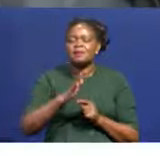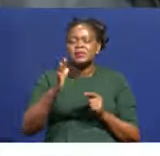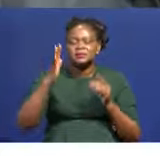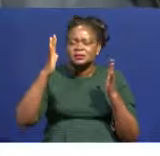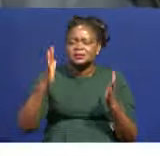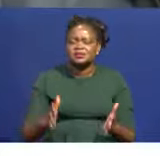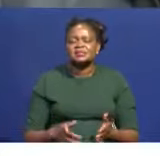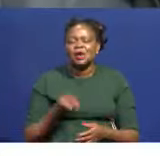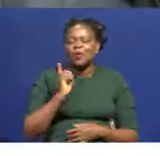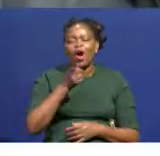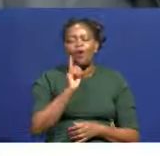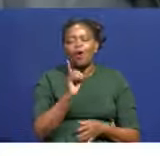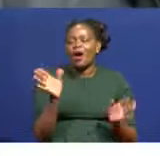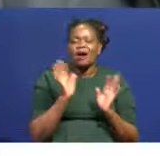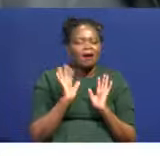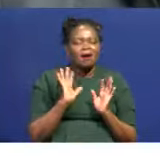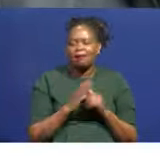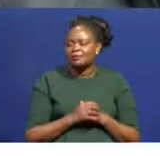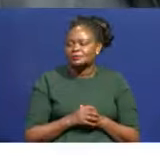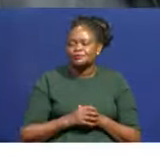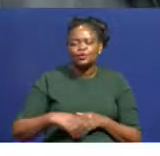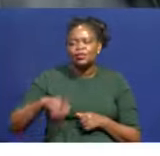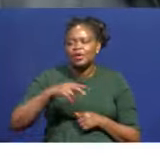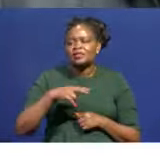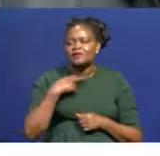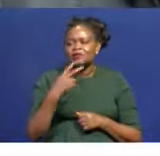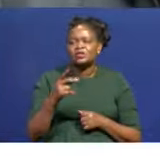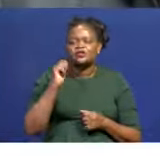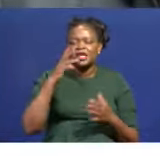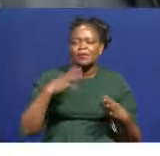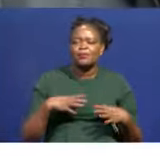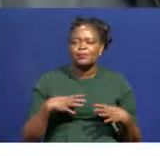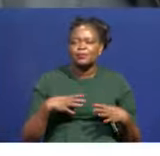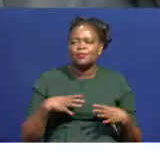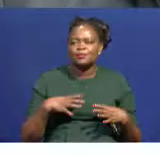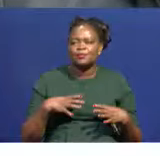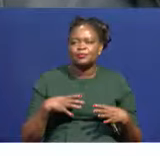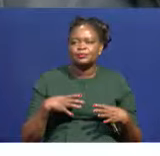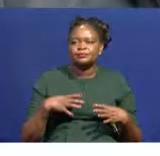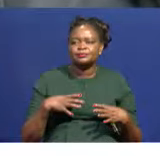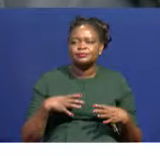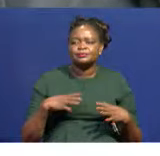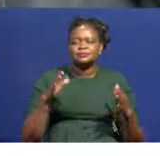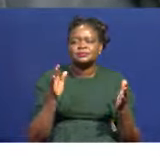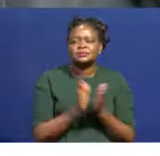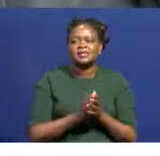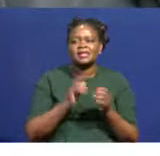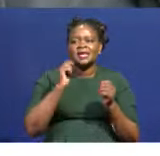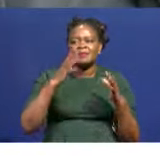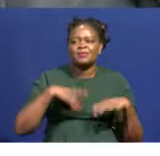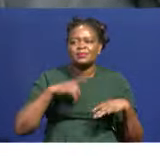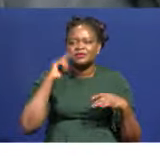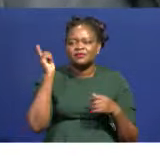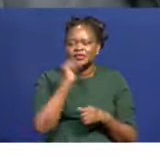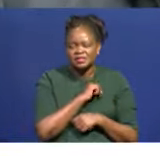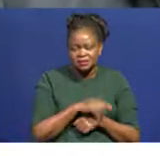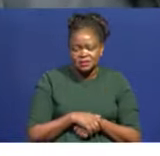threaten. We are the voice of the Kenyan people. Na Wakenya wamesema